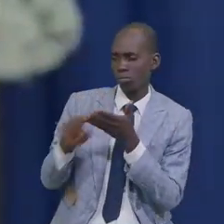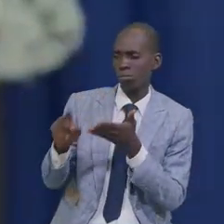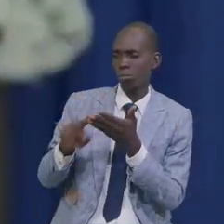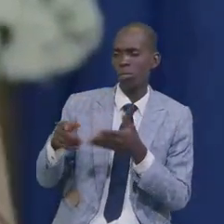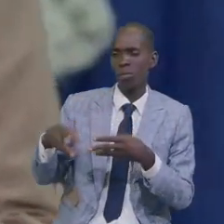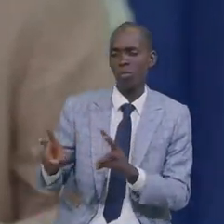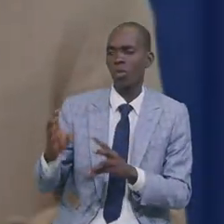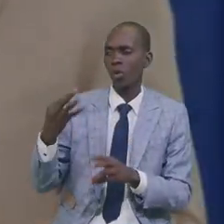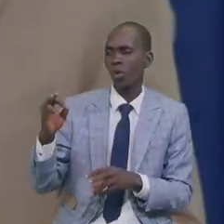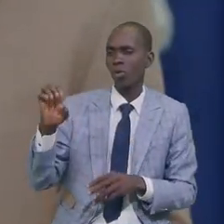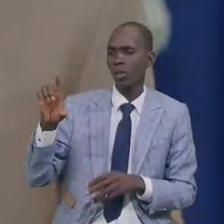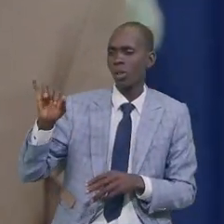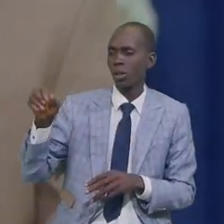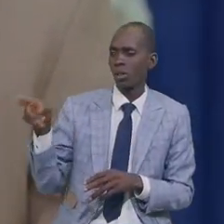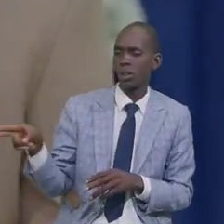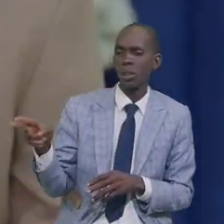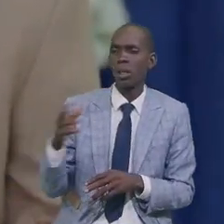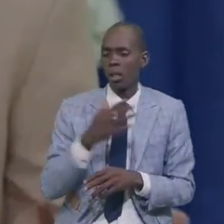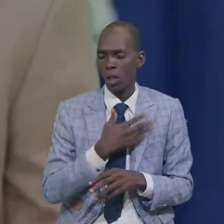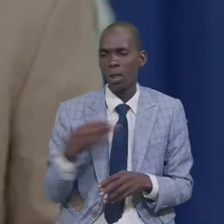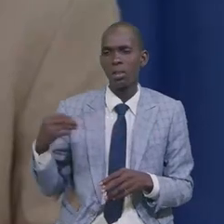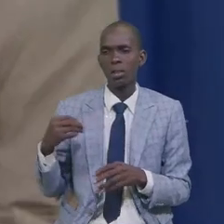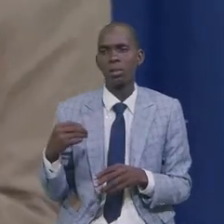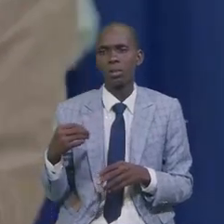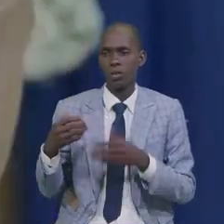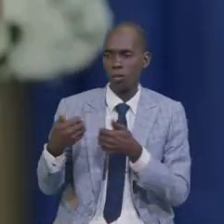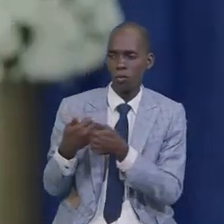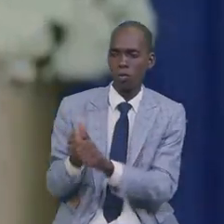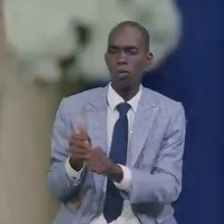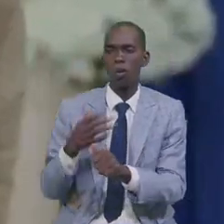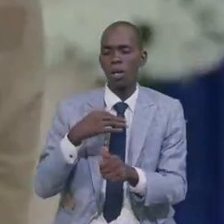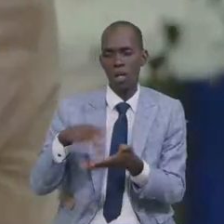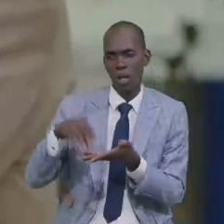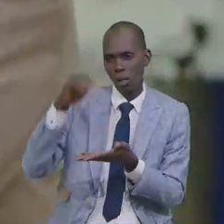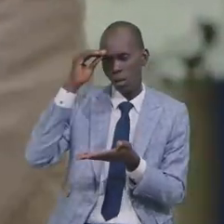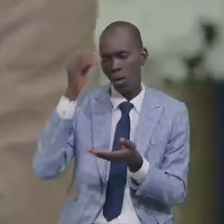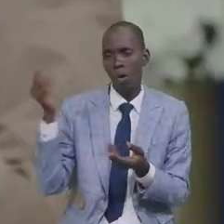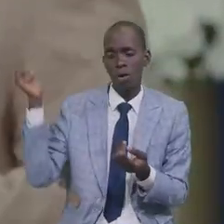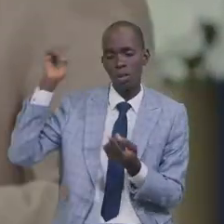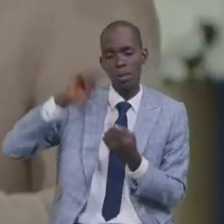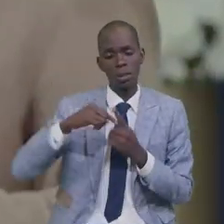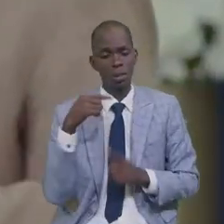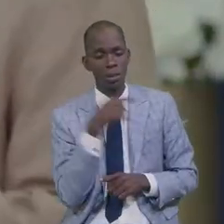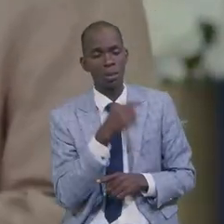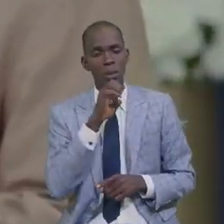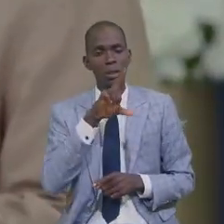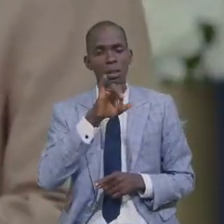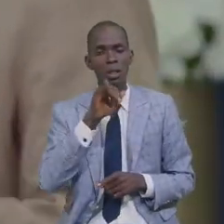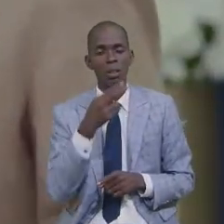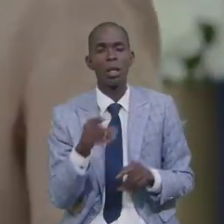il a appris d'Élie et il a appris jusqu'à ce qu'il avait la